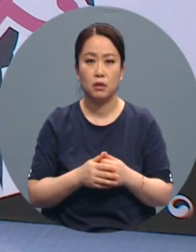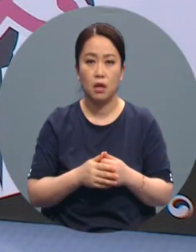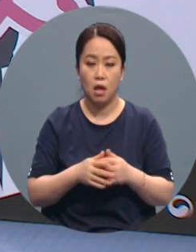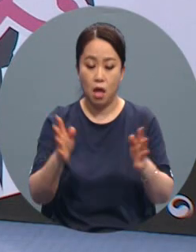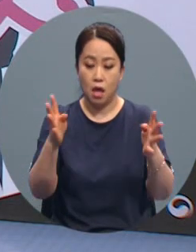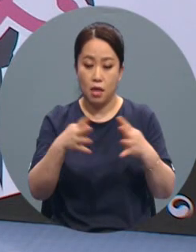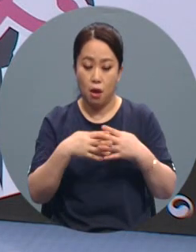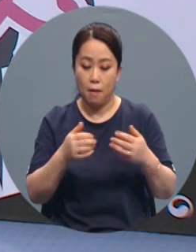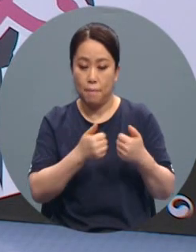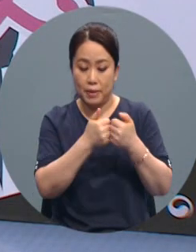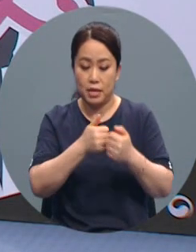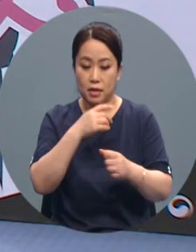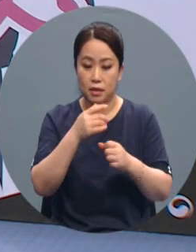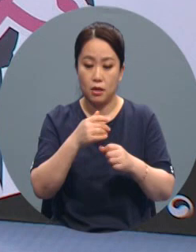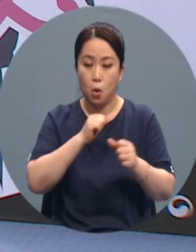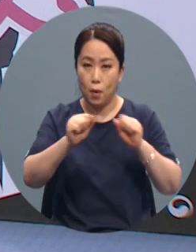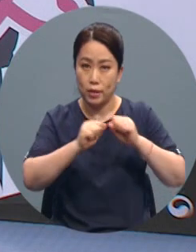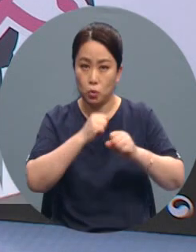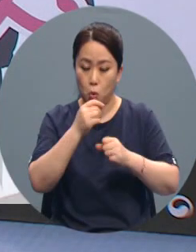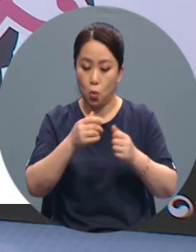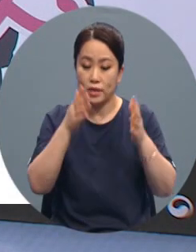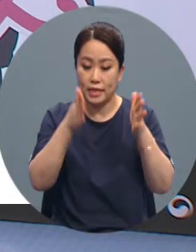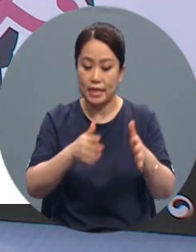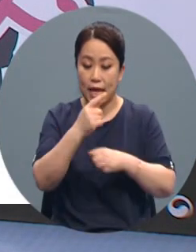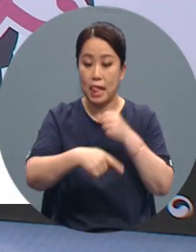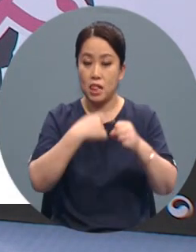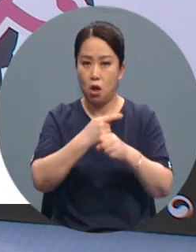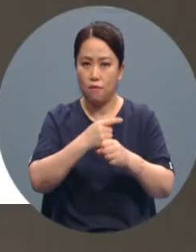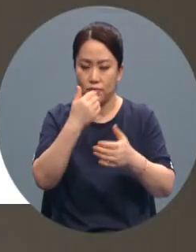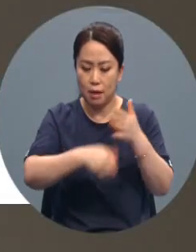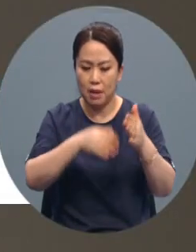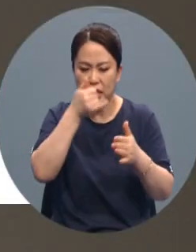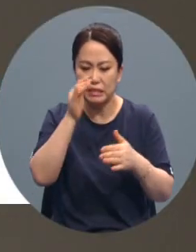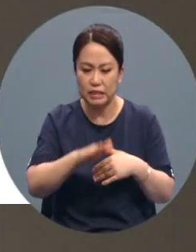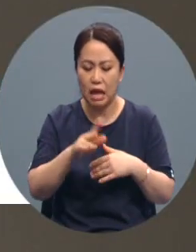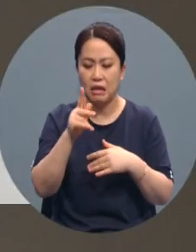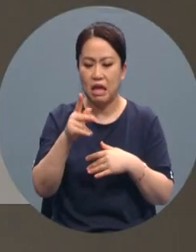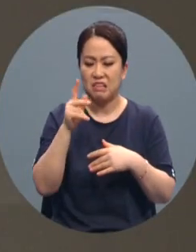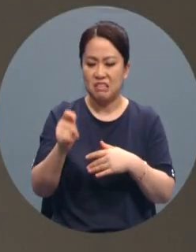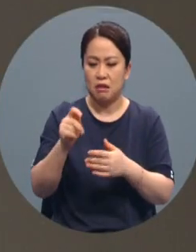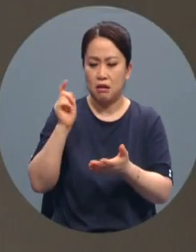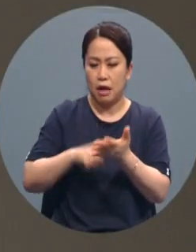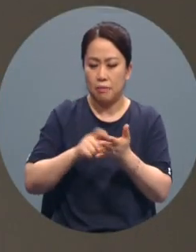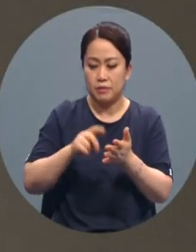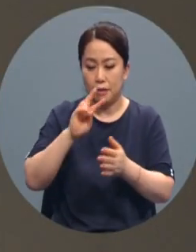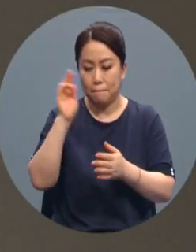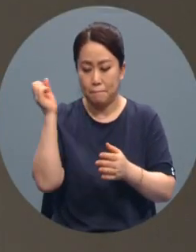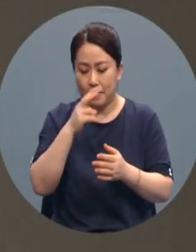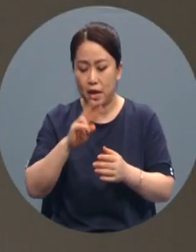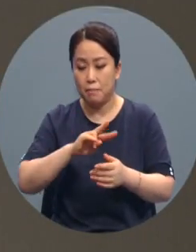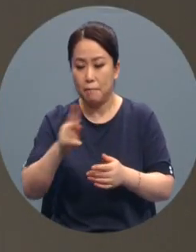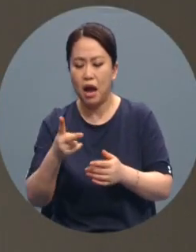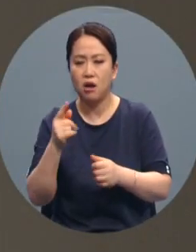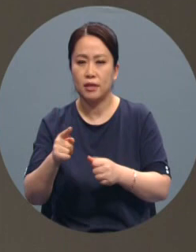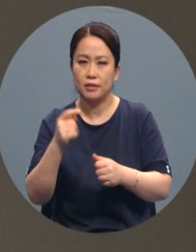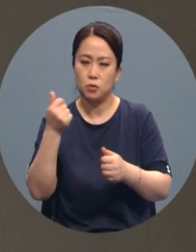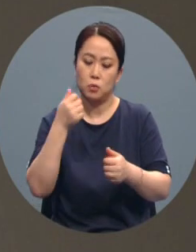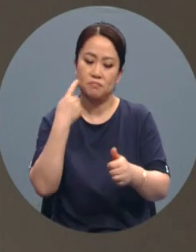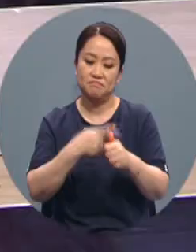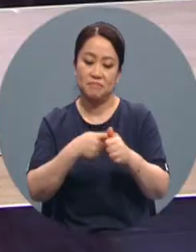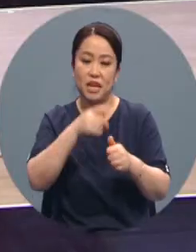협의 기한이 1년 남았는데도 서둘러 연고지 이전을 결정한 KT도 비난을 피하기 어렵습니다. 아니했던